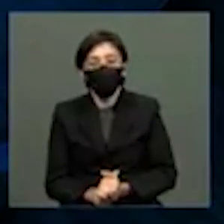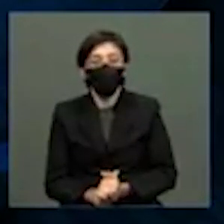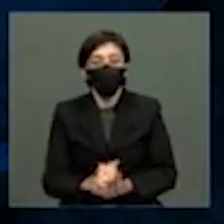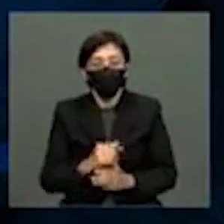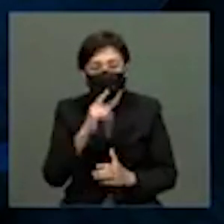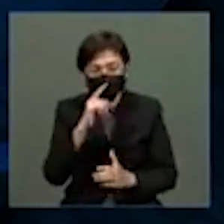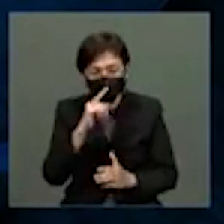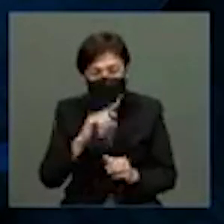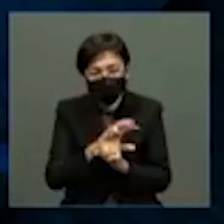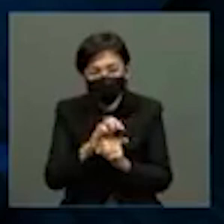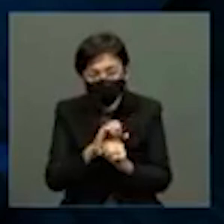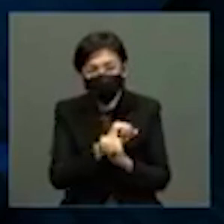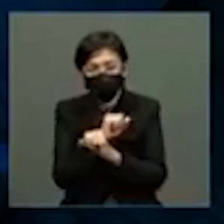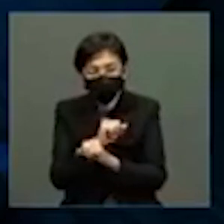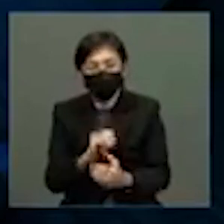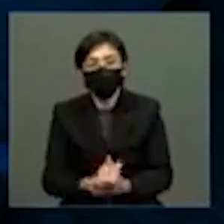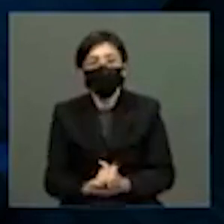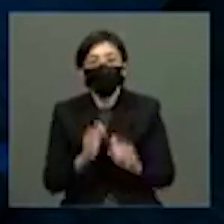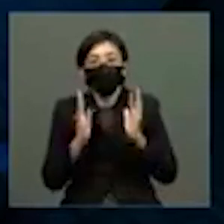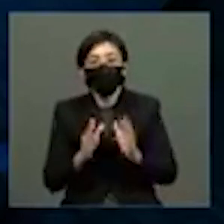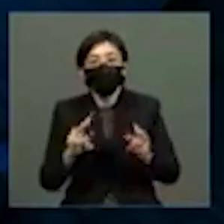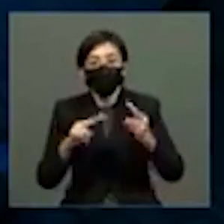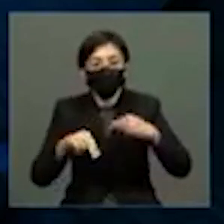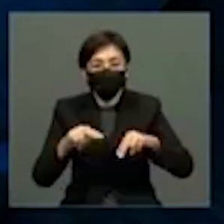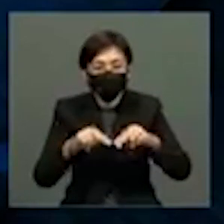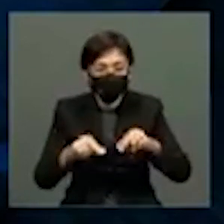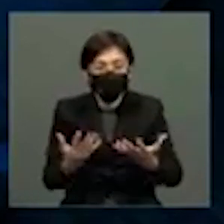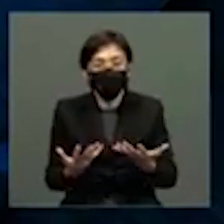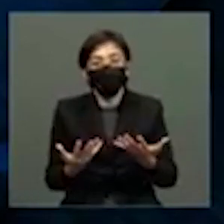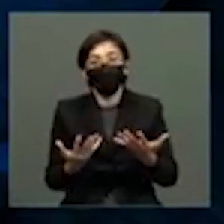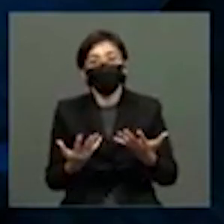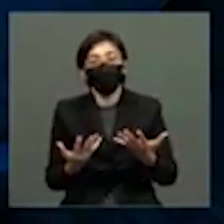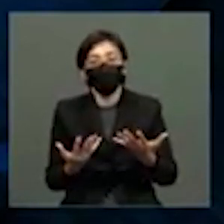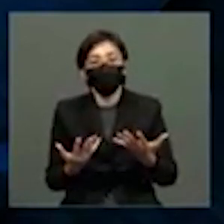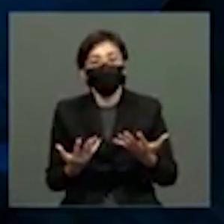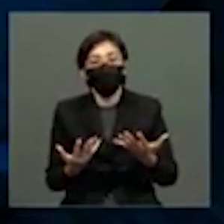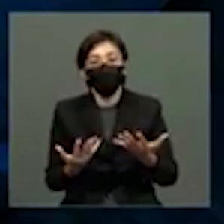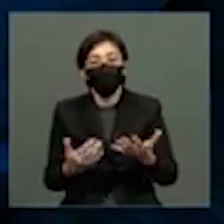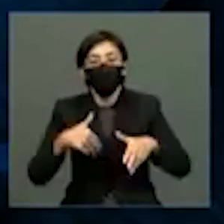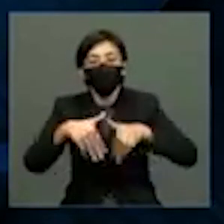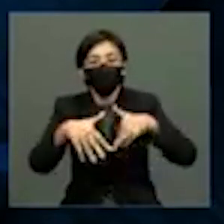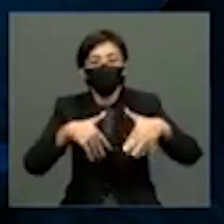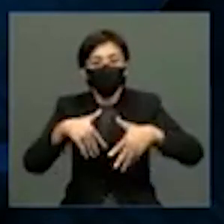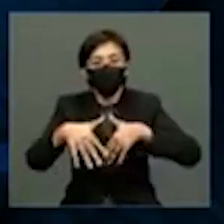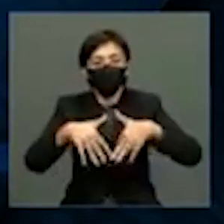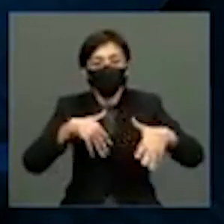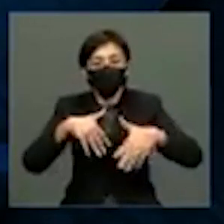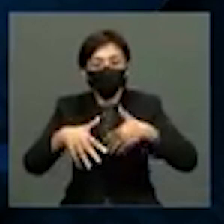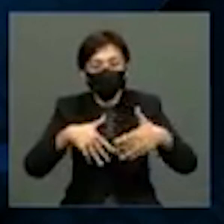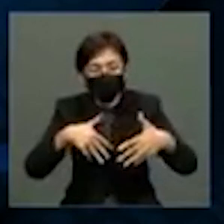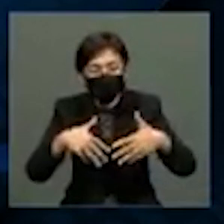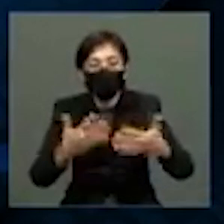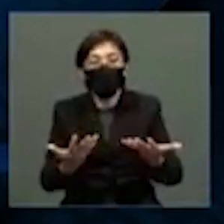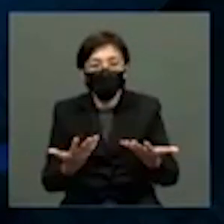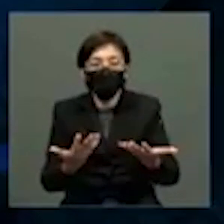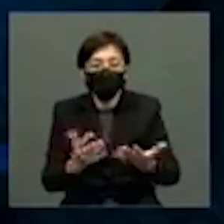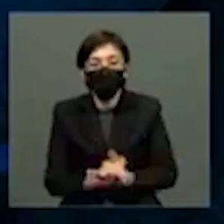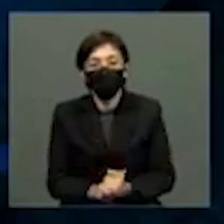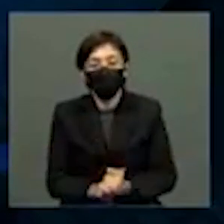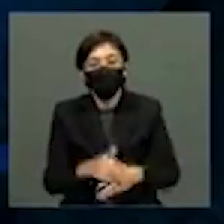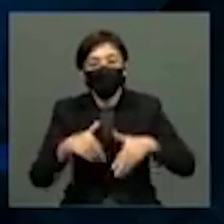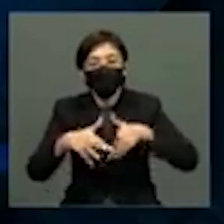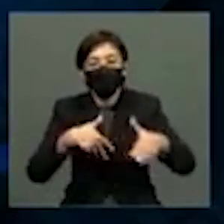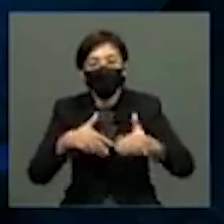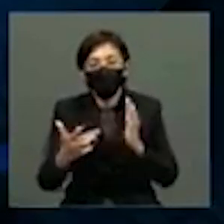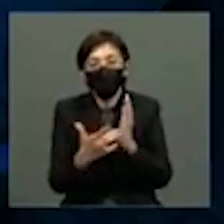มีคนเข้าไปตรวจการเรียกว่าอะไรฮะให้ประชาชนได้สะท้อนภาพต่างๆเหล่านี้ผ่าน